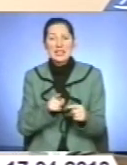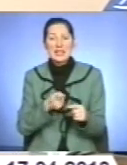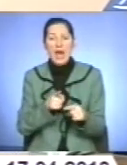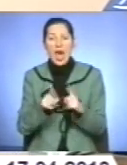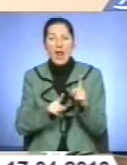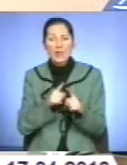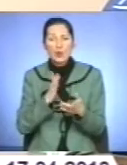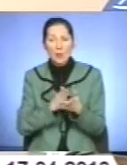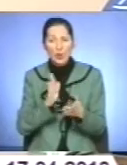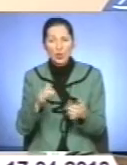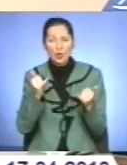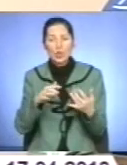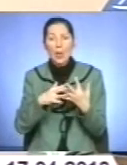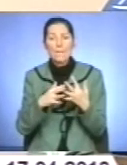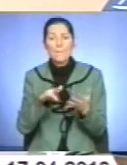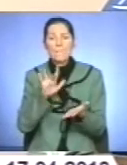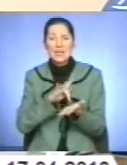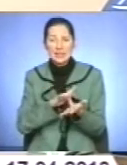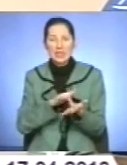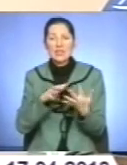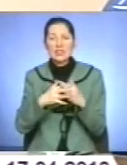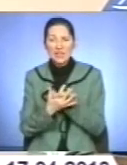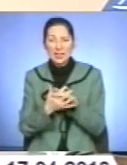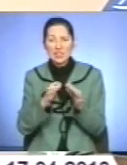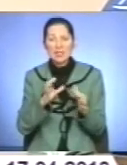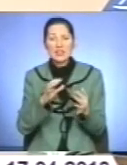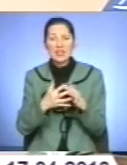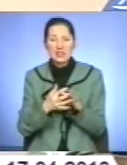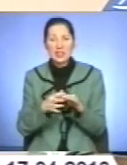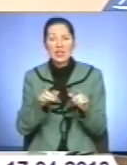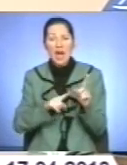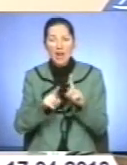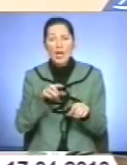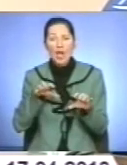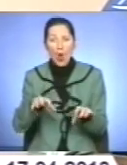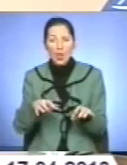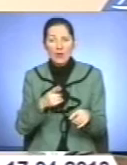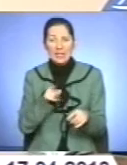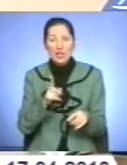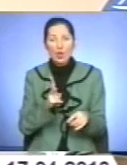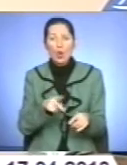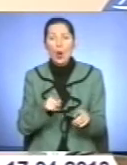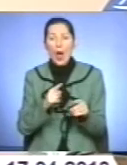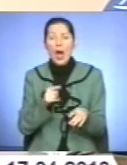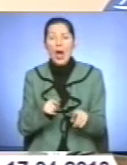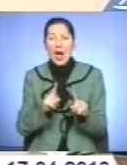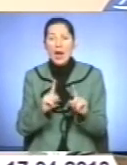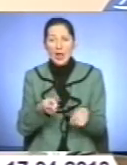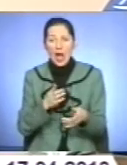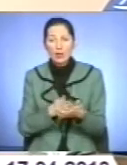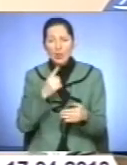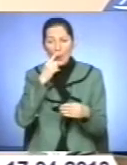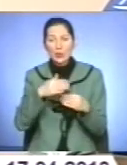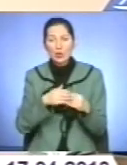селищні, сільські ради, сільські міські голови – це ті, хто є найближчі реально до людей. тому що вони кожен день стикаються з тими проблемами, які в містах.